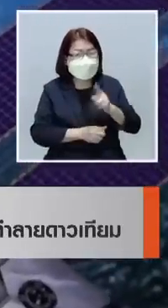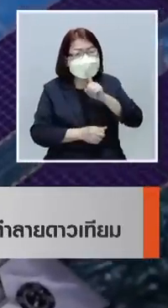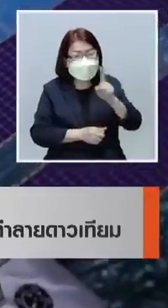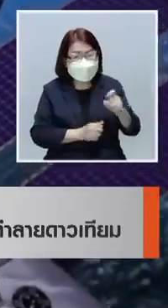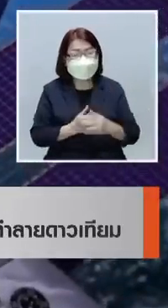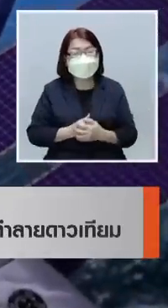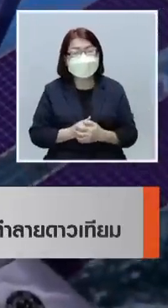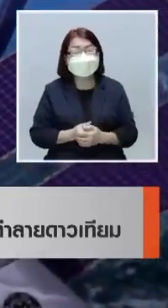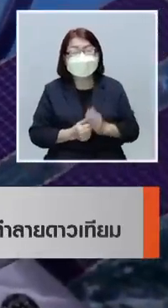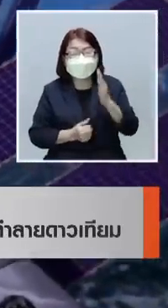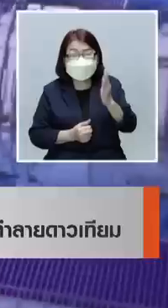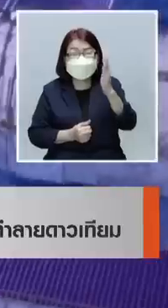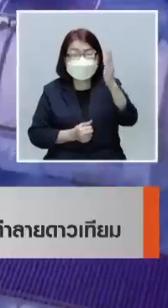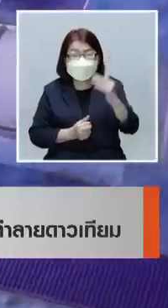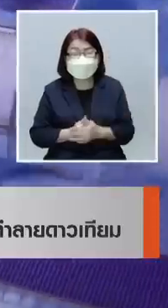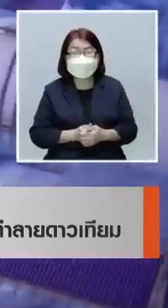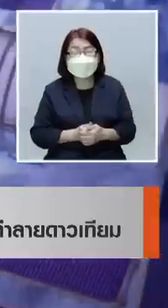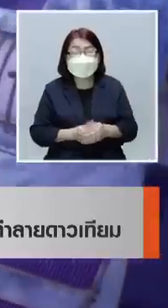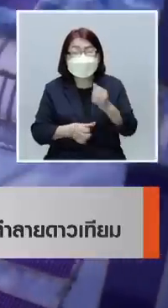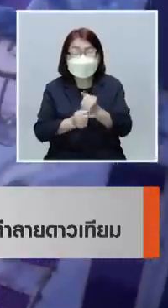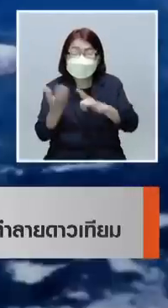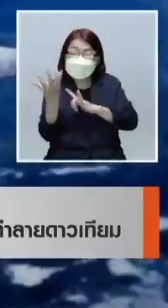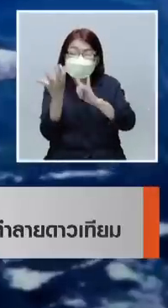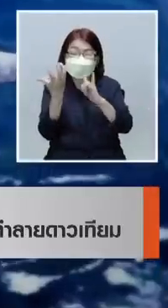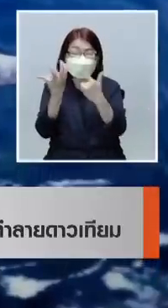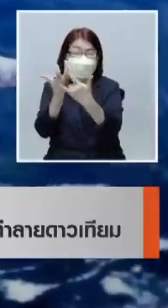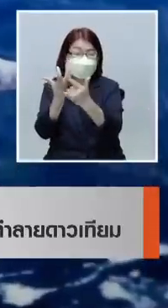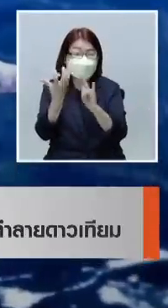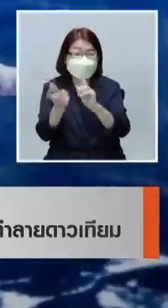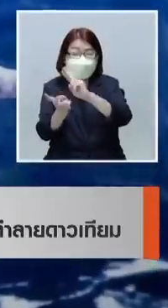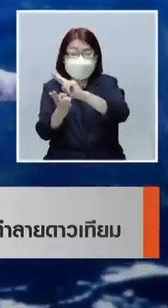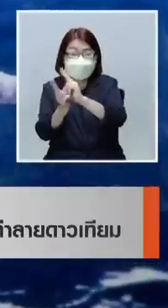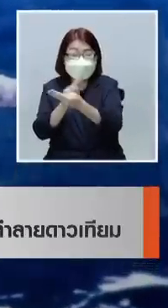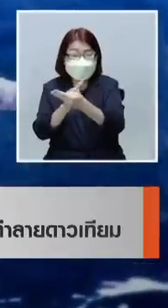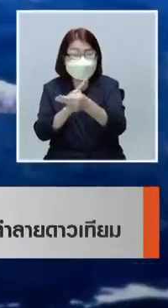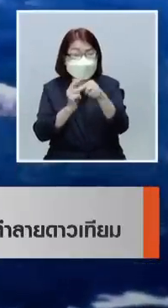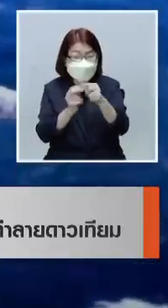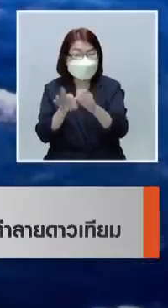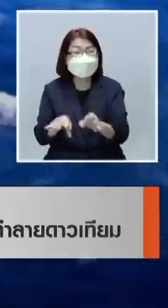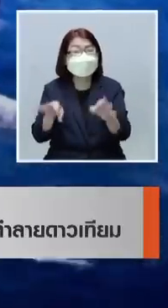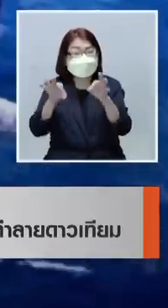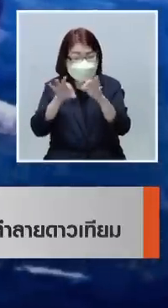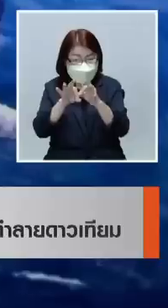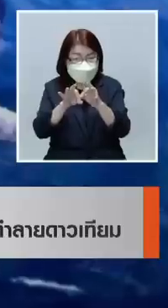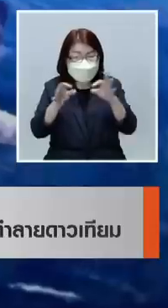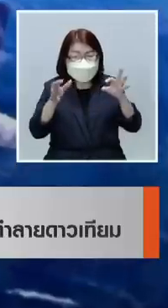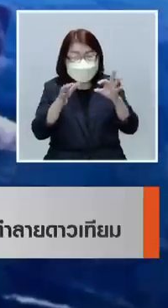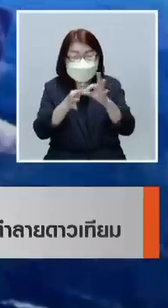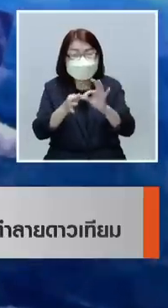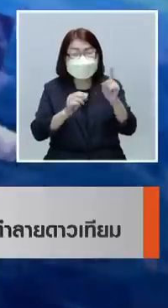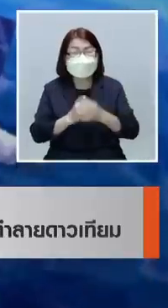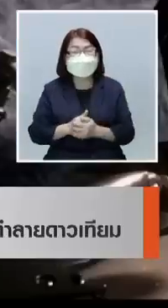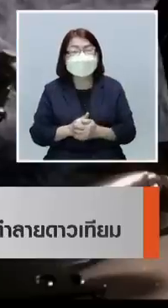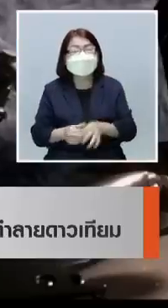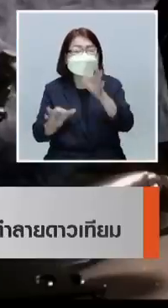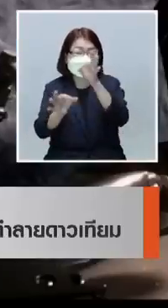งยืนในระยะยาวของปฏิบัติการบนอวกาศที่มีความสำคัญมากขึ้นเรื่อยๆนะคะต่อกิจกรรมเชิงพาณิชย์ไม่ว่าจะเป็นกิจการ